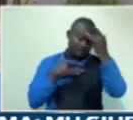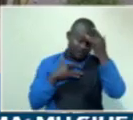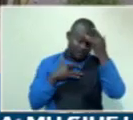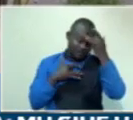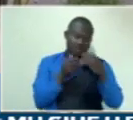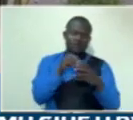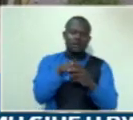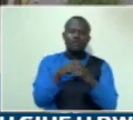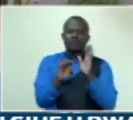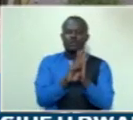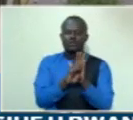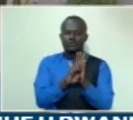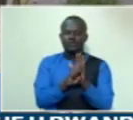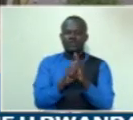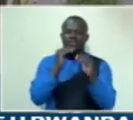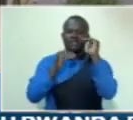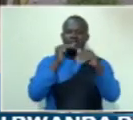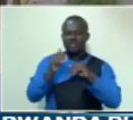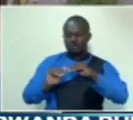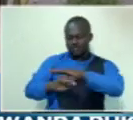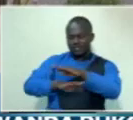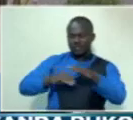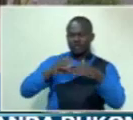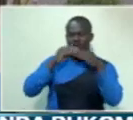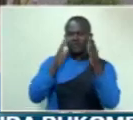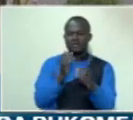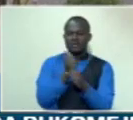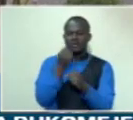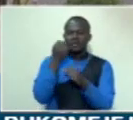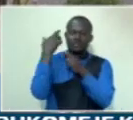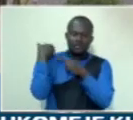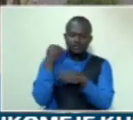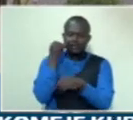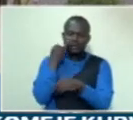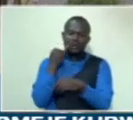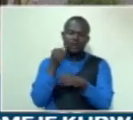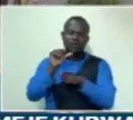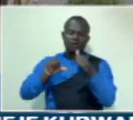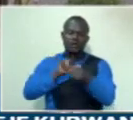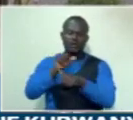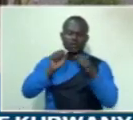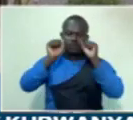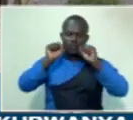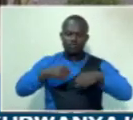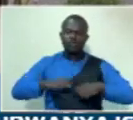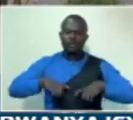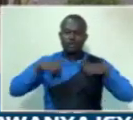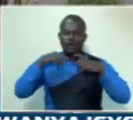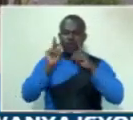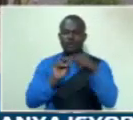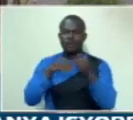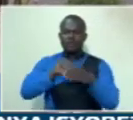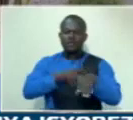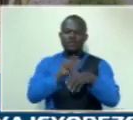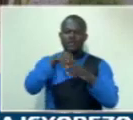burimo ufashe nk'urugero inzego z'idecentralize zakoze akazi gakomeye cyane mu bijyanye no kubasha kubaho kw'abantu mu gihe